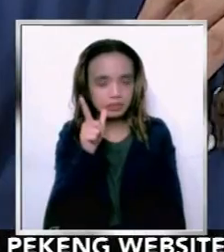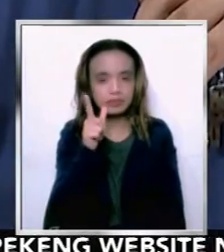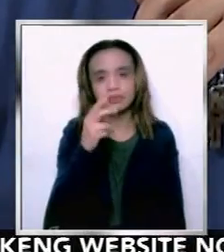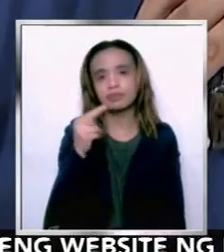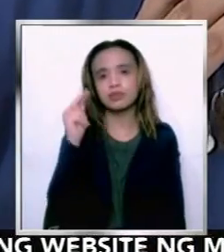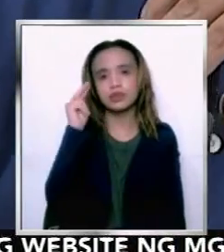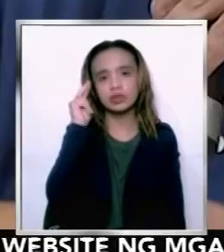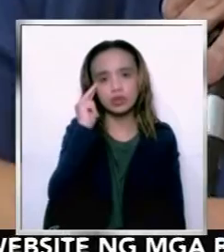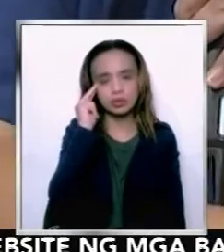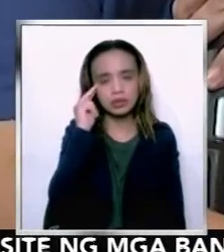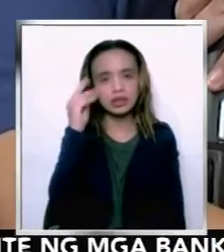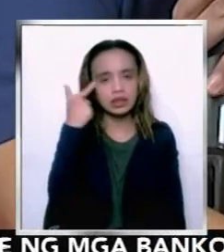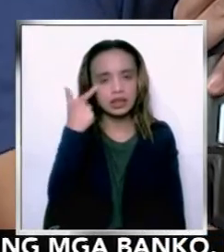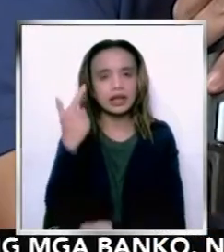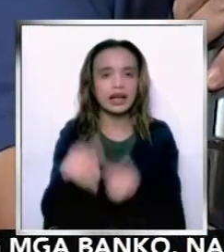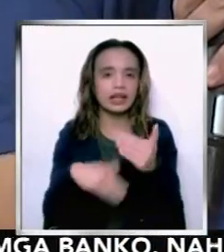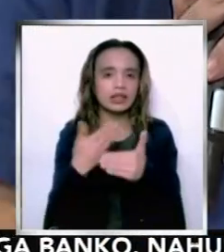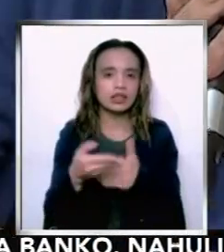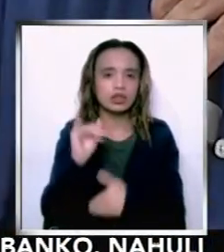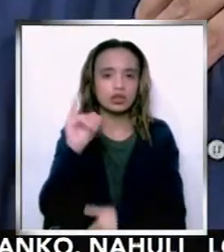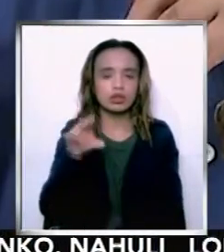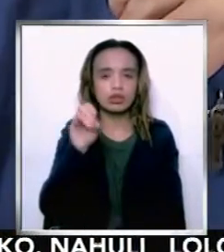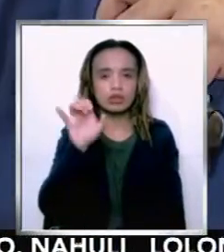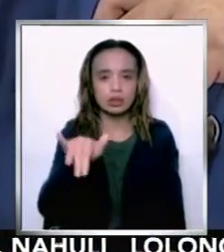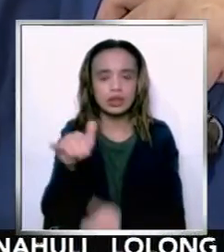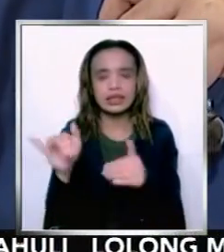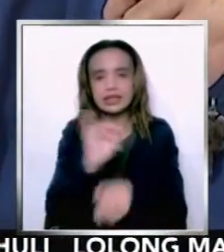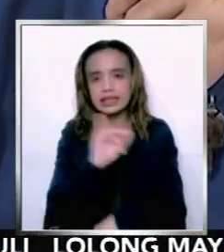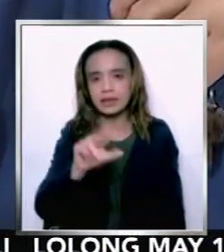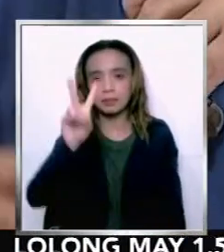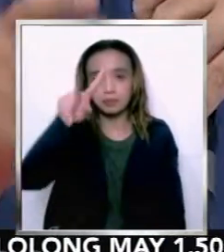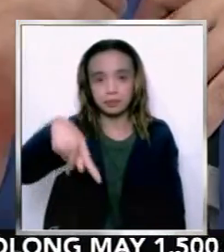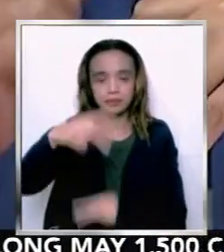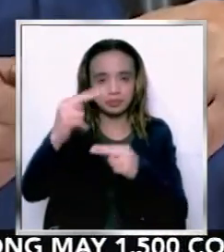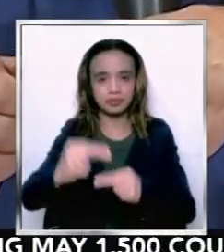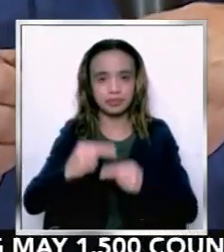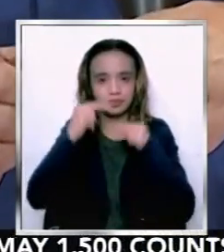at Joey Montemayor, maging sina Vice Presidential Candidate Walden Bello,